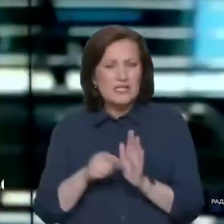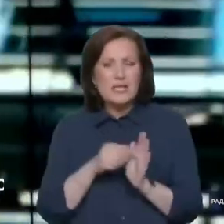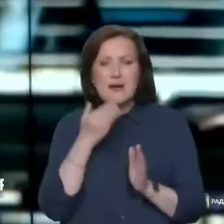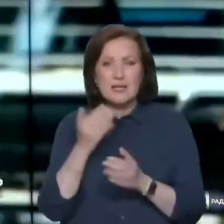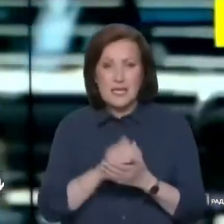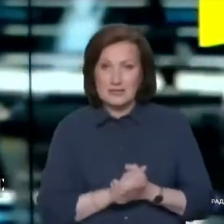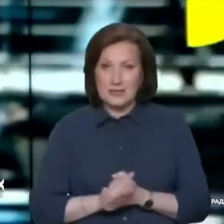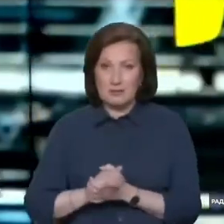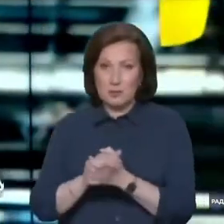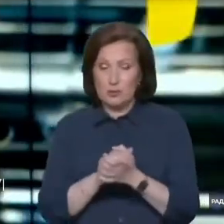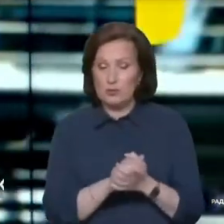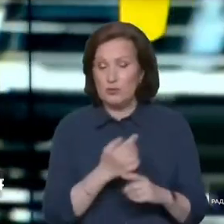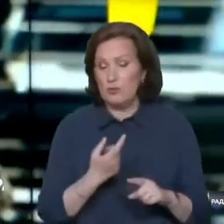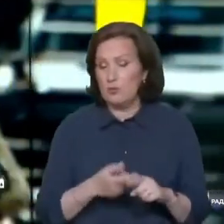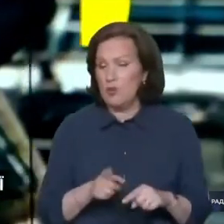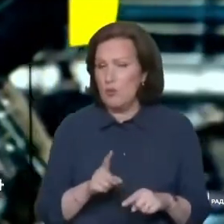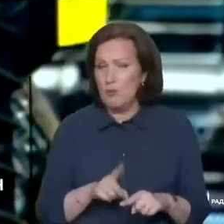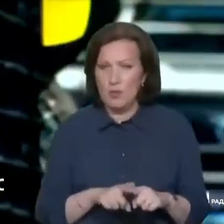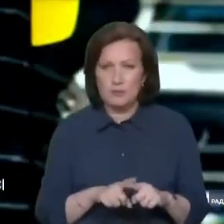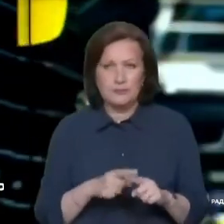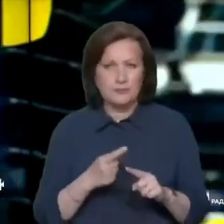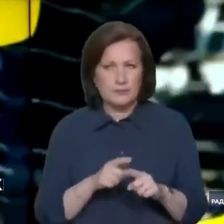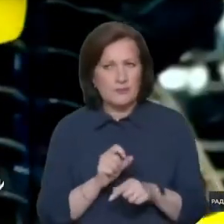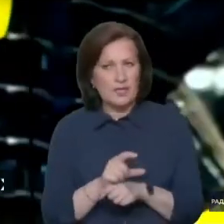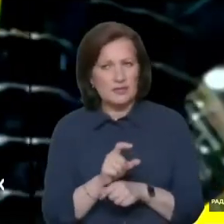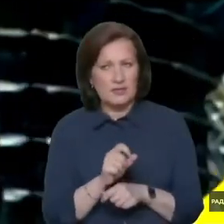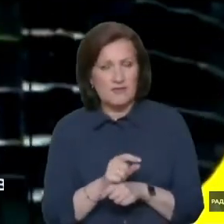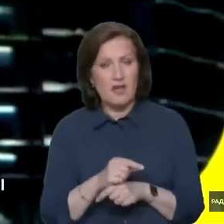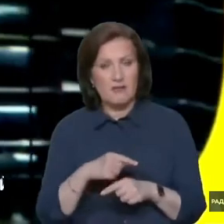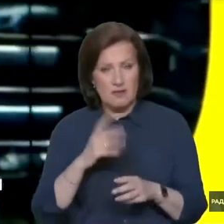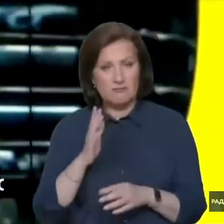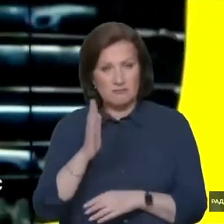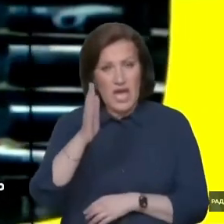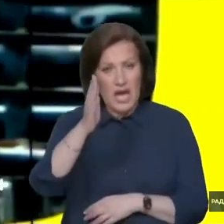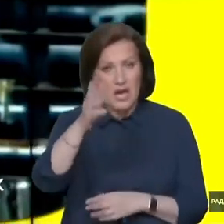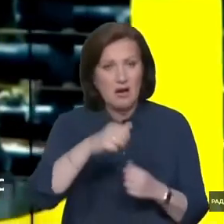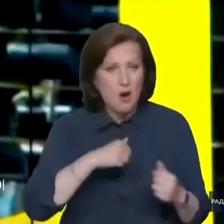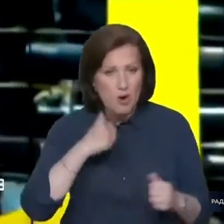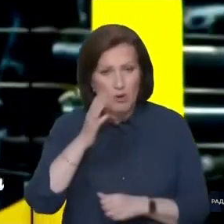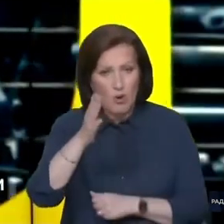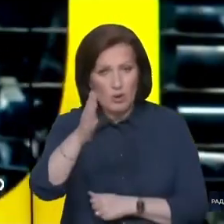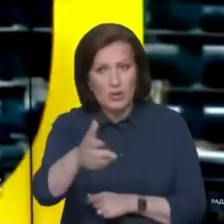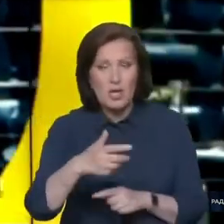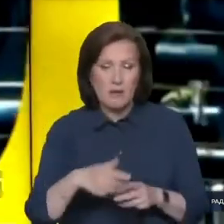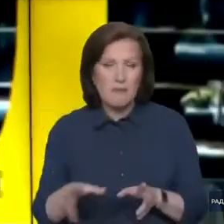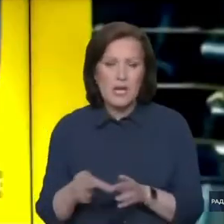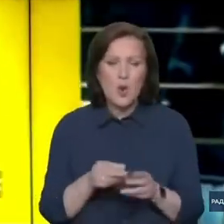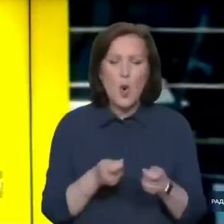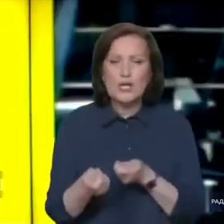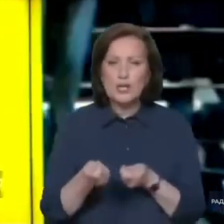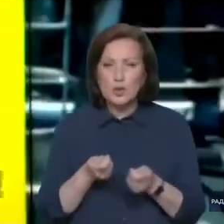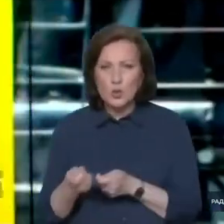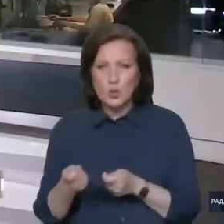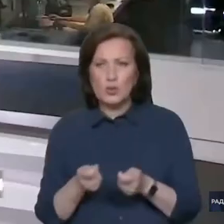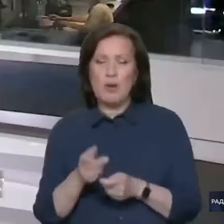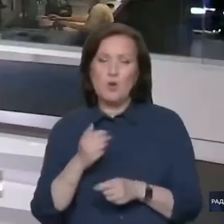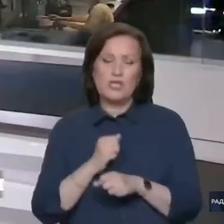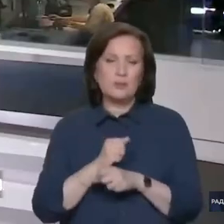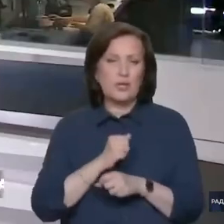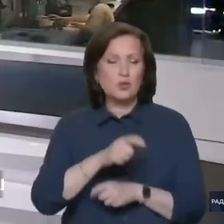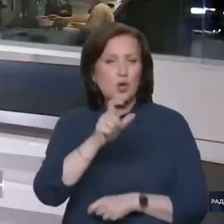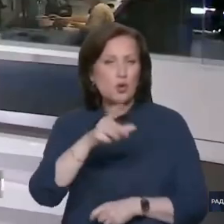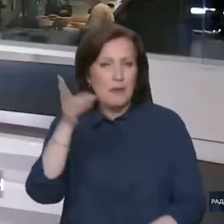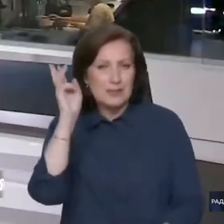Союзом. І тому це завдання на роки. І ми координуємо з союзниками цю роботу. У нас працює і громадська